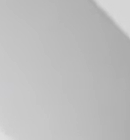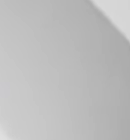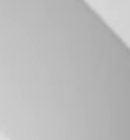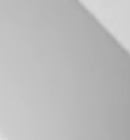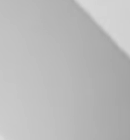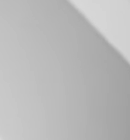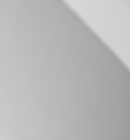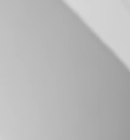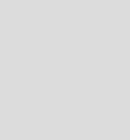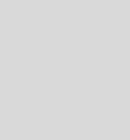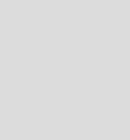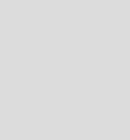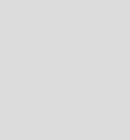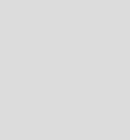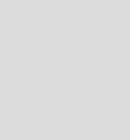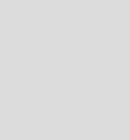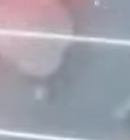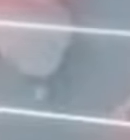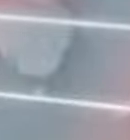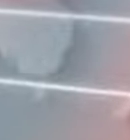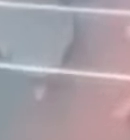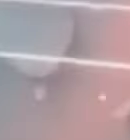0734-780-124.